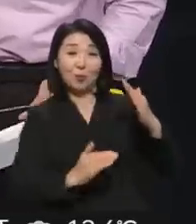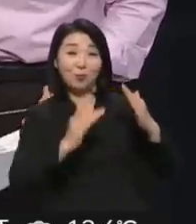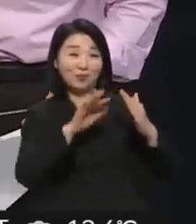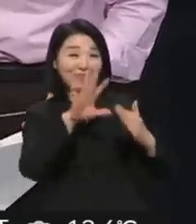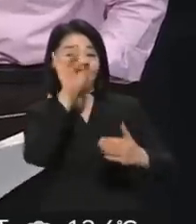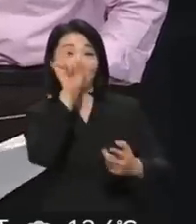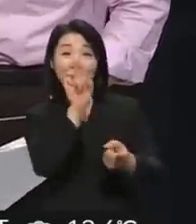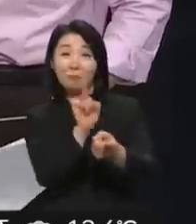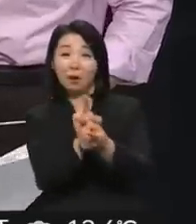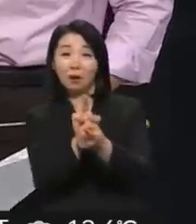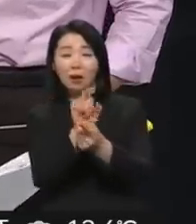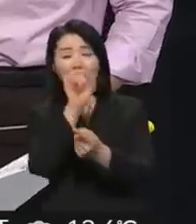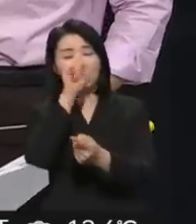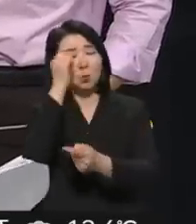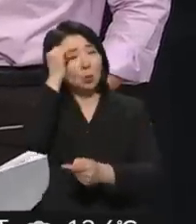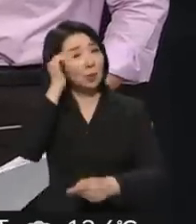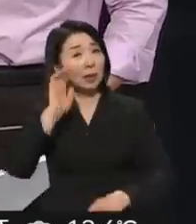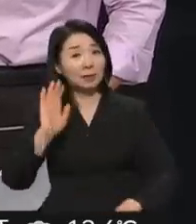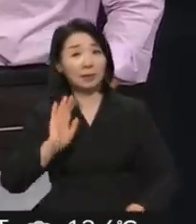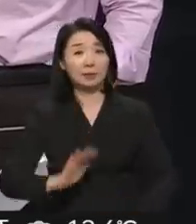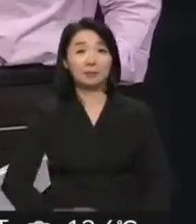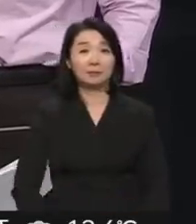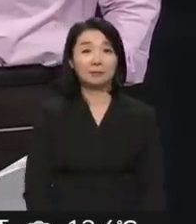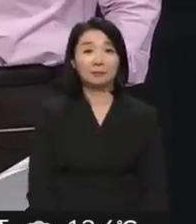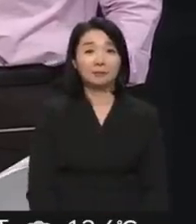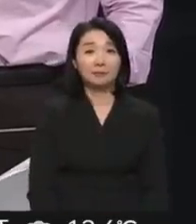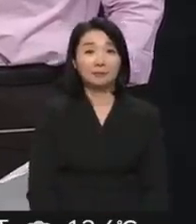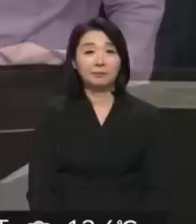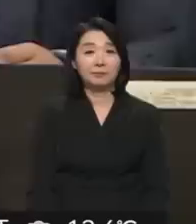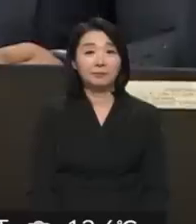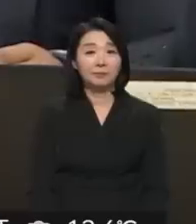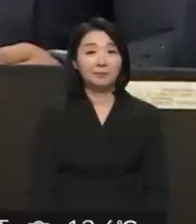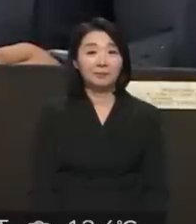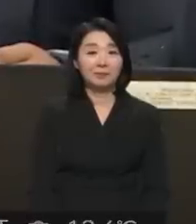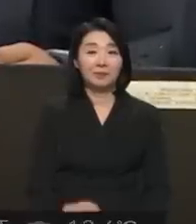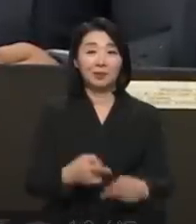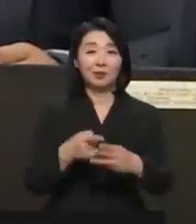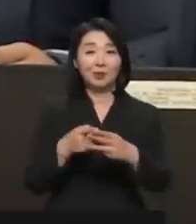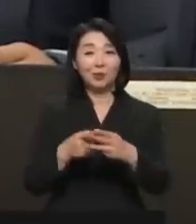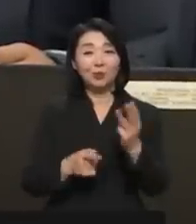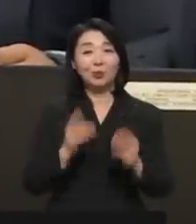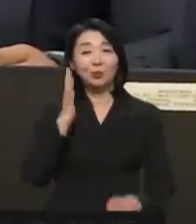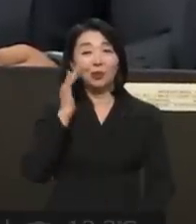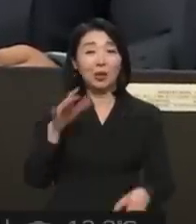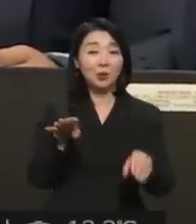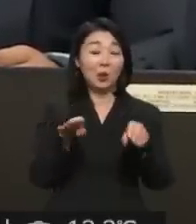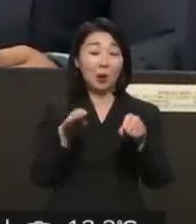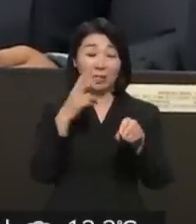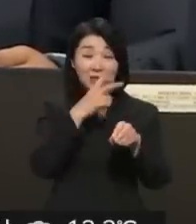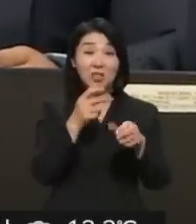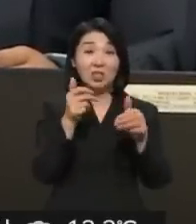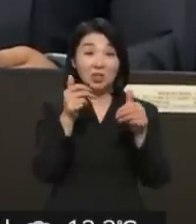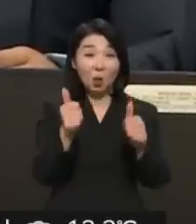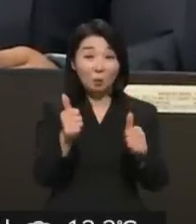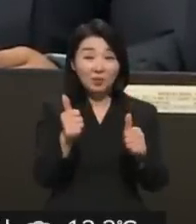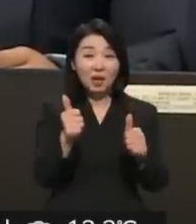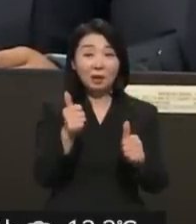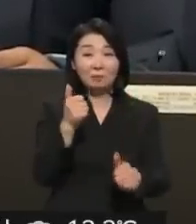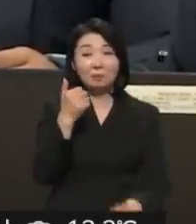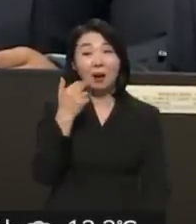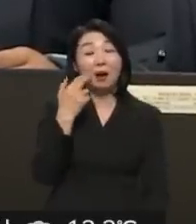만남이 그렇게 좋은 기억은 아니었기 때문입니다. 윤석열 지검장의 장모가 김모